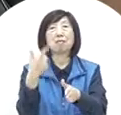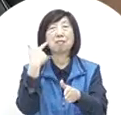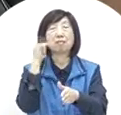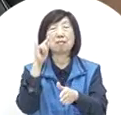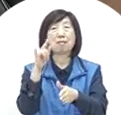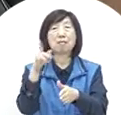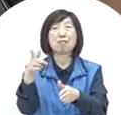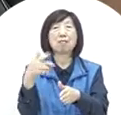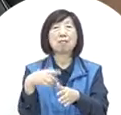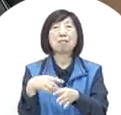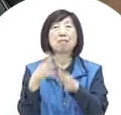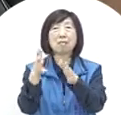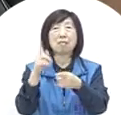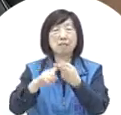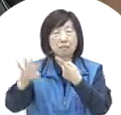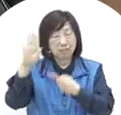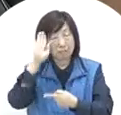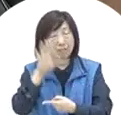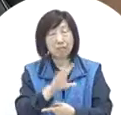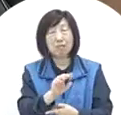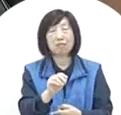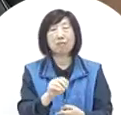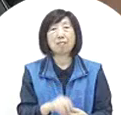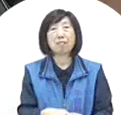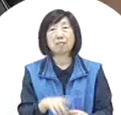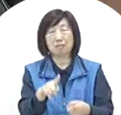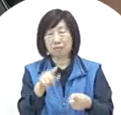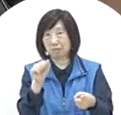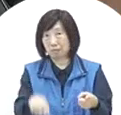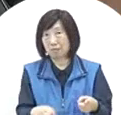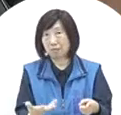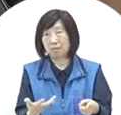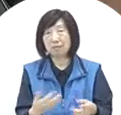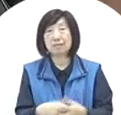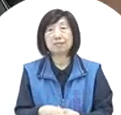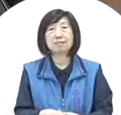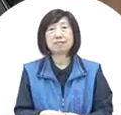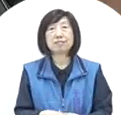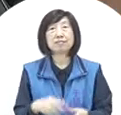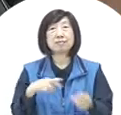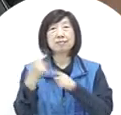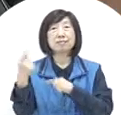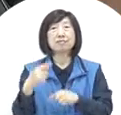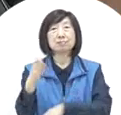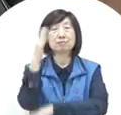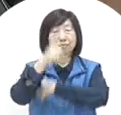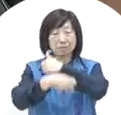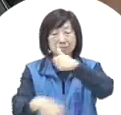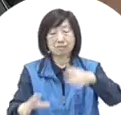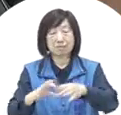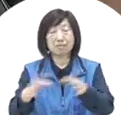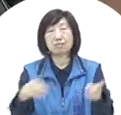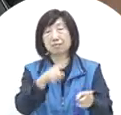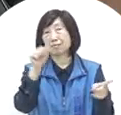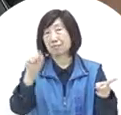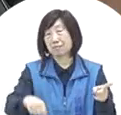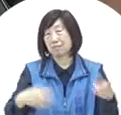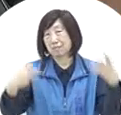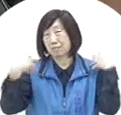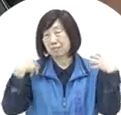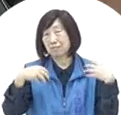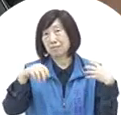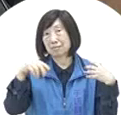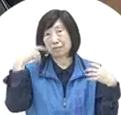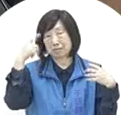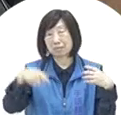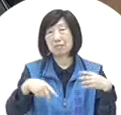他们家人致歉。我只问市长您这个问题，这跟局处首长无关。市长，你愿不愿意承认新北市有